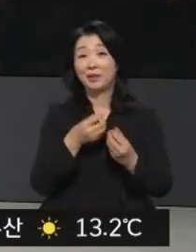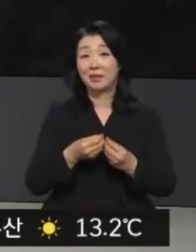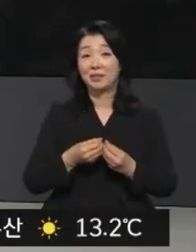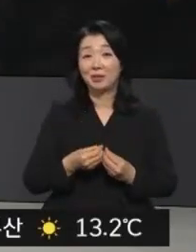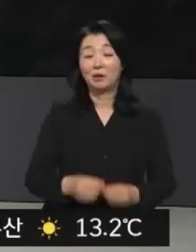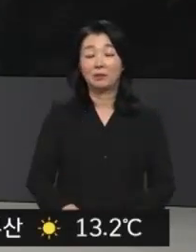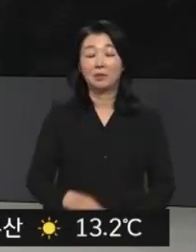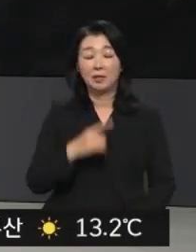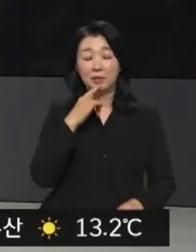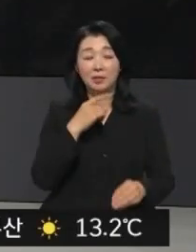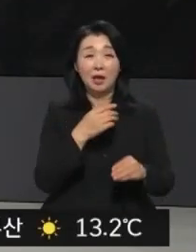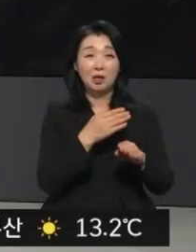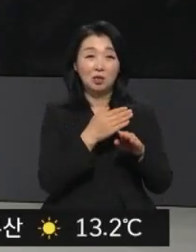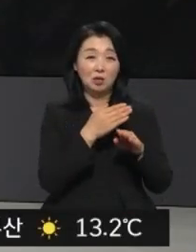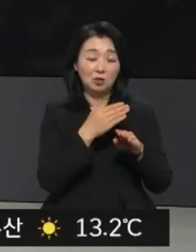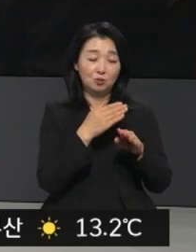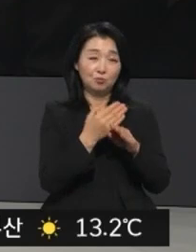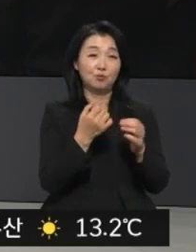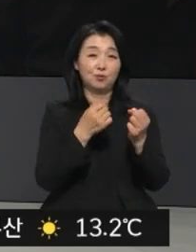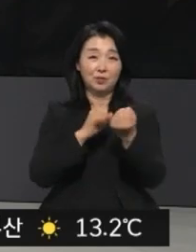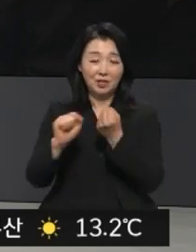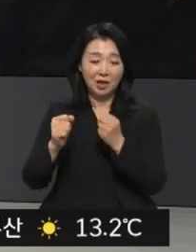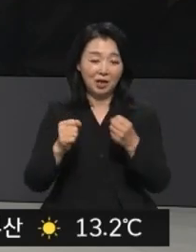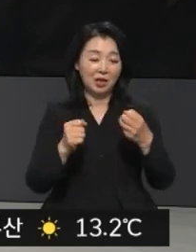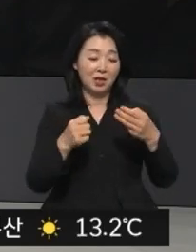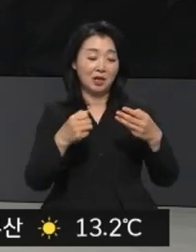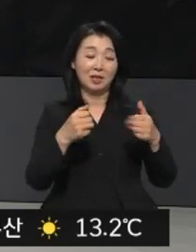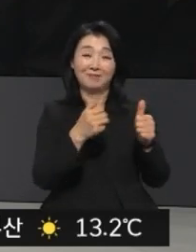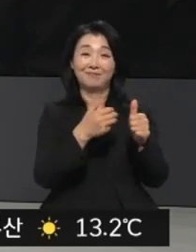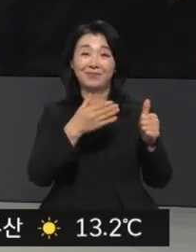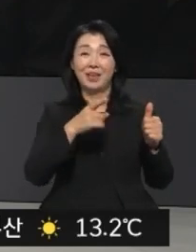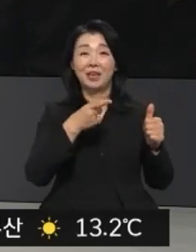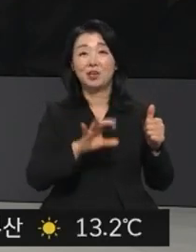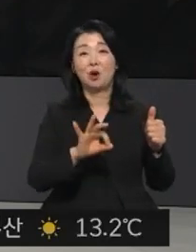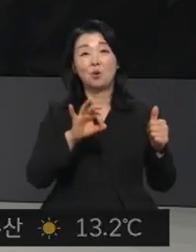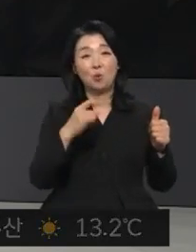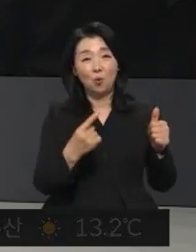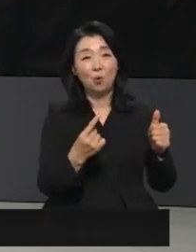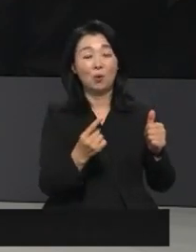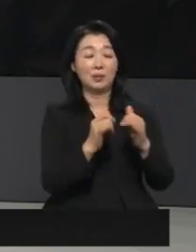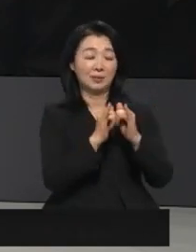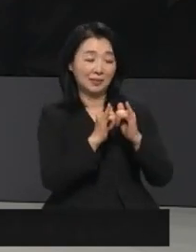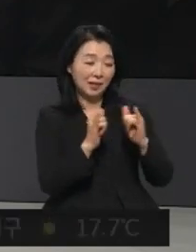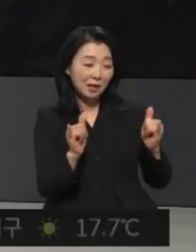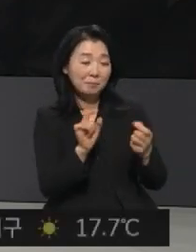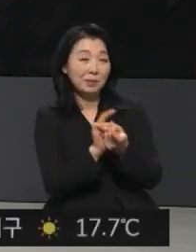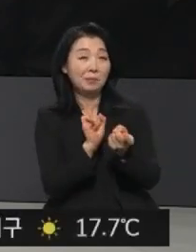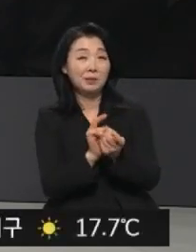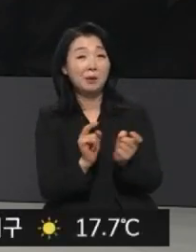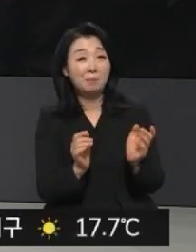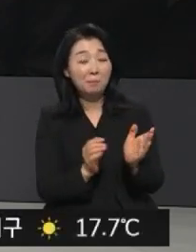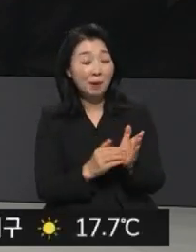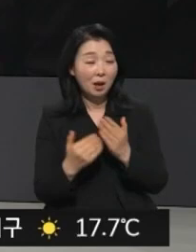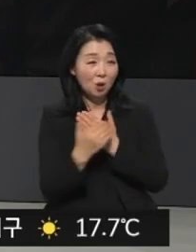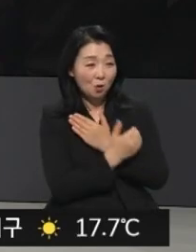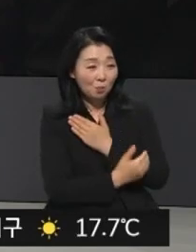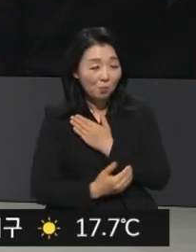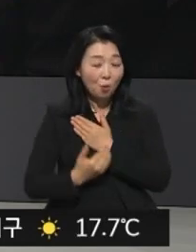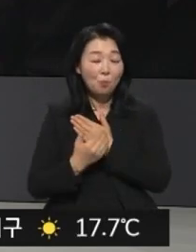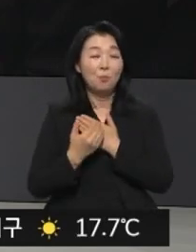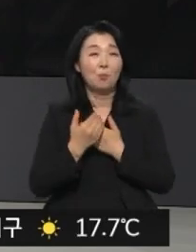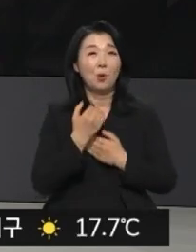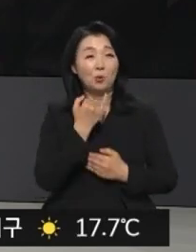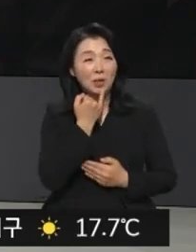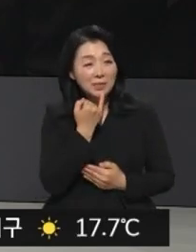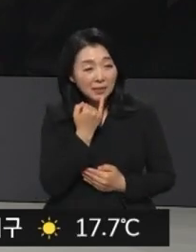이 탈북자 출신인 태영호 최고위원에게는 전당대회 동안 여러 사람을 만났는데 신변이 괜찮을까 걱정했다고